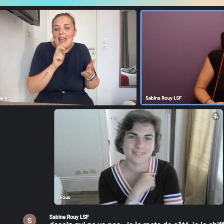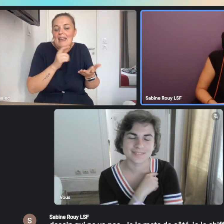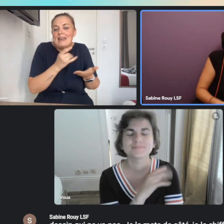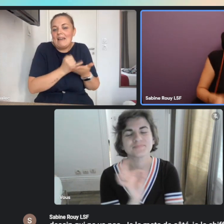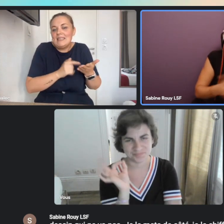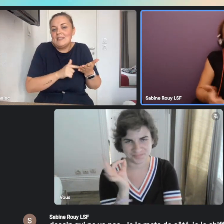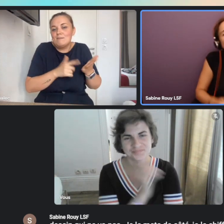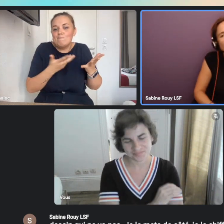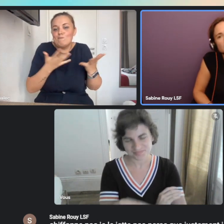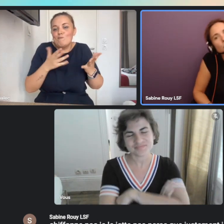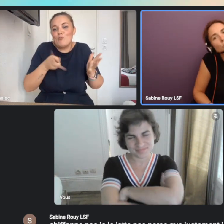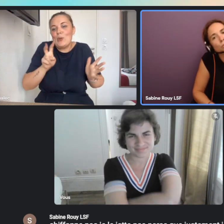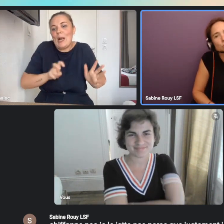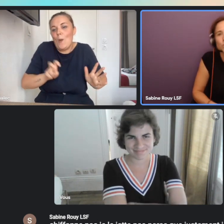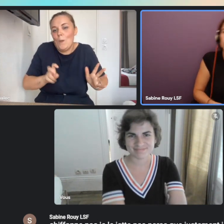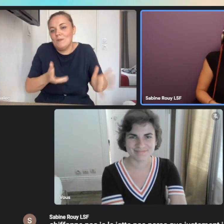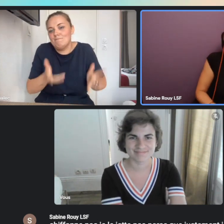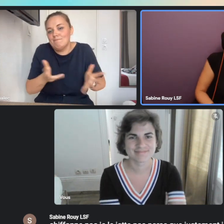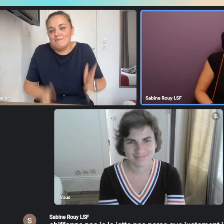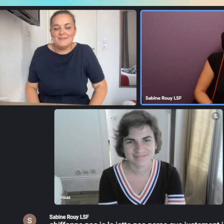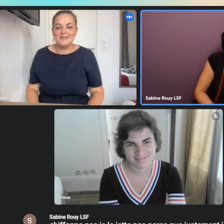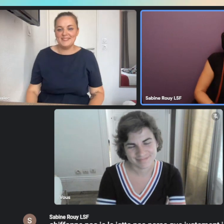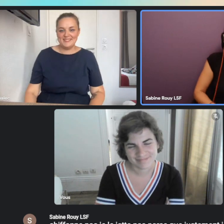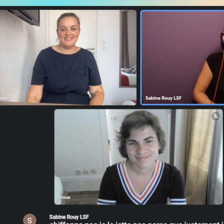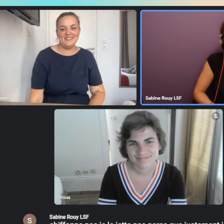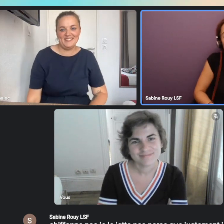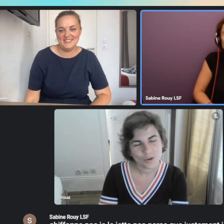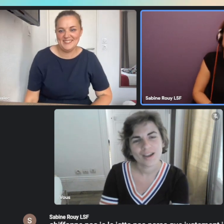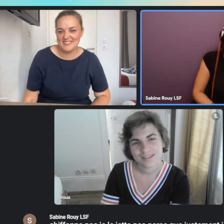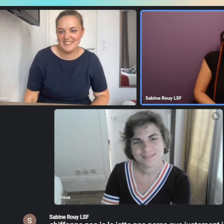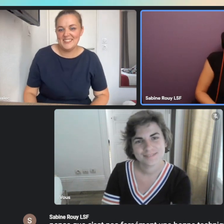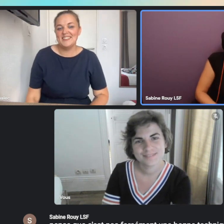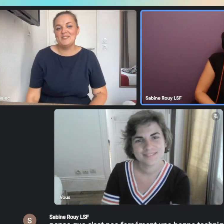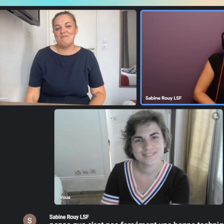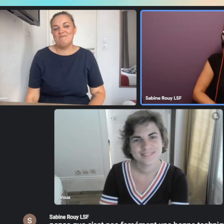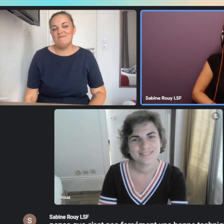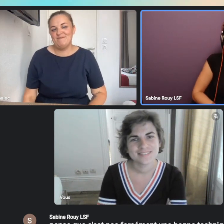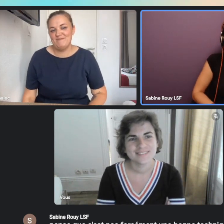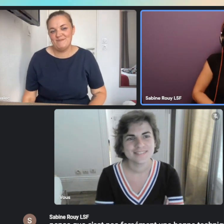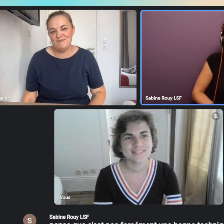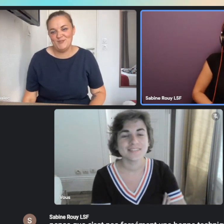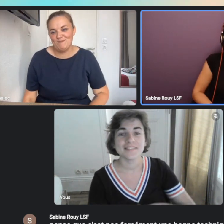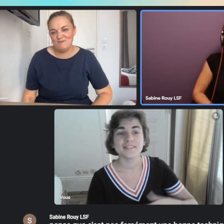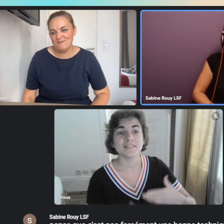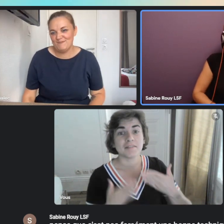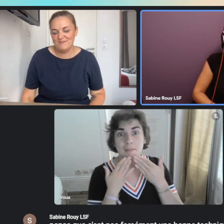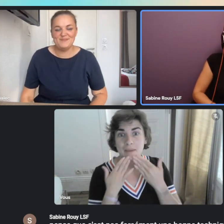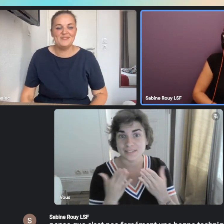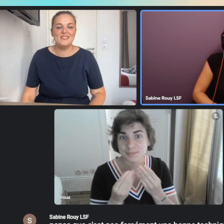mais bon, en parallèle, je fais aussi du dessin sur tablette, ce qui fait que c'est un peu plus écologique.